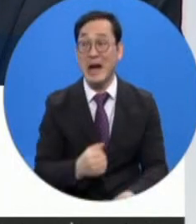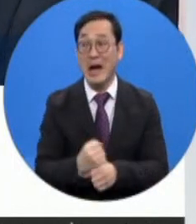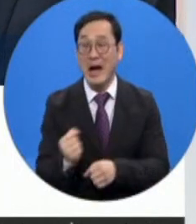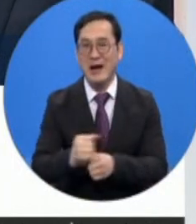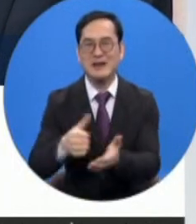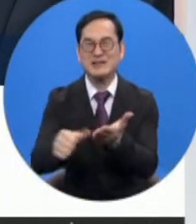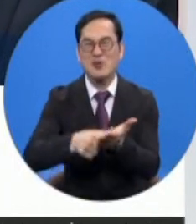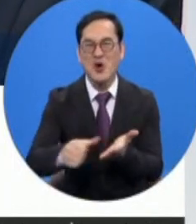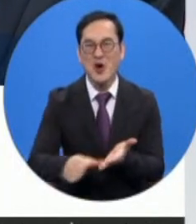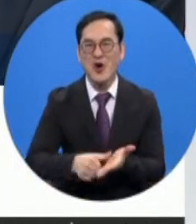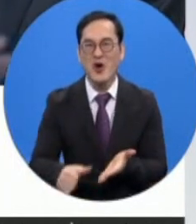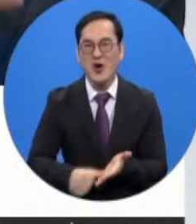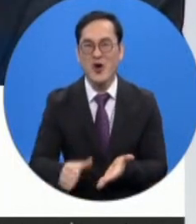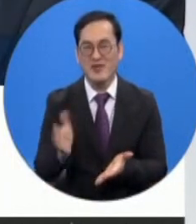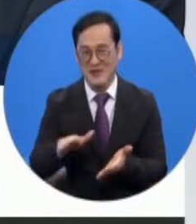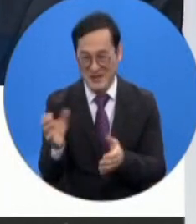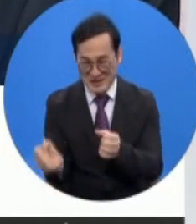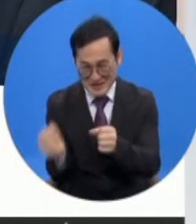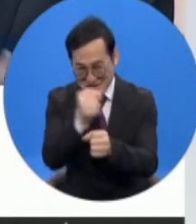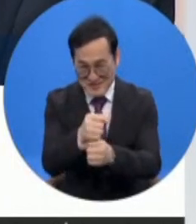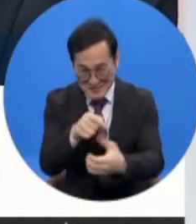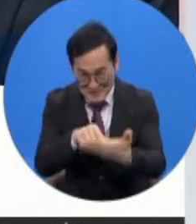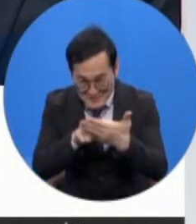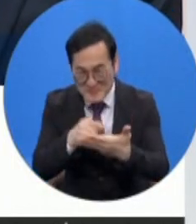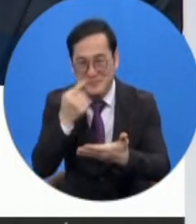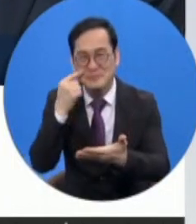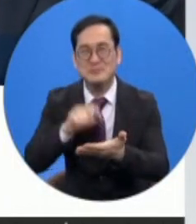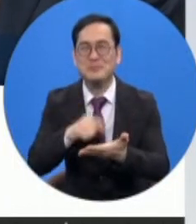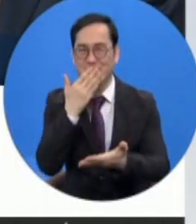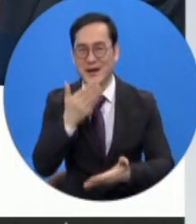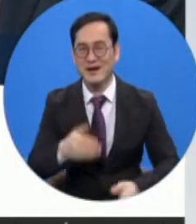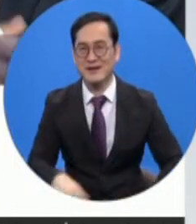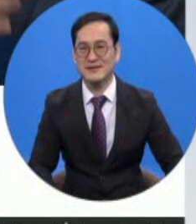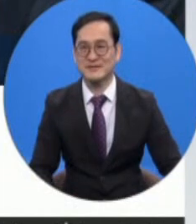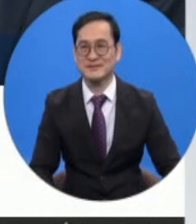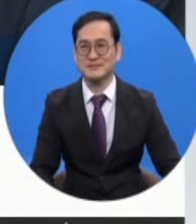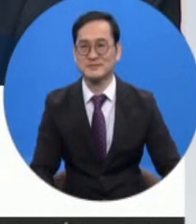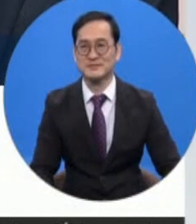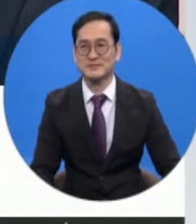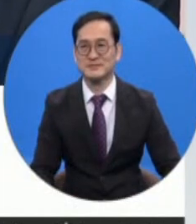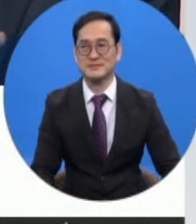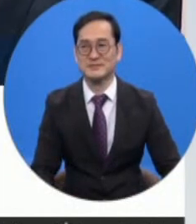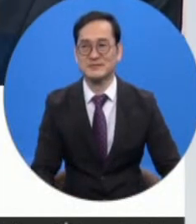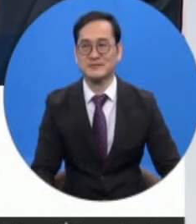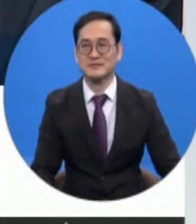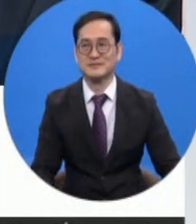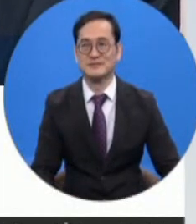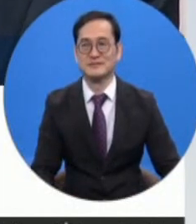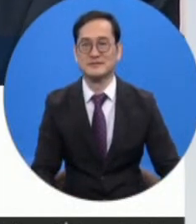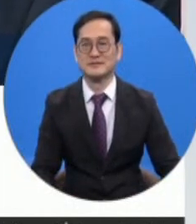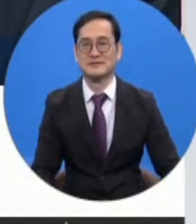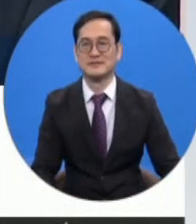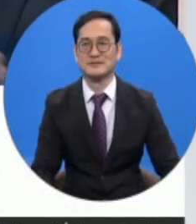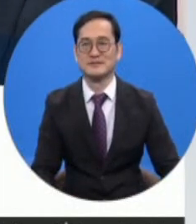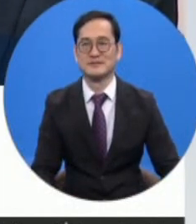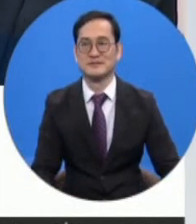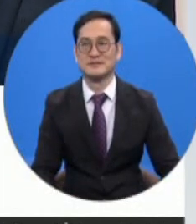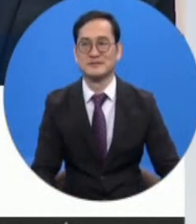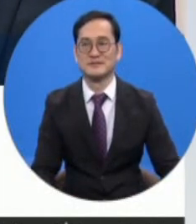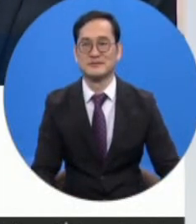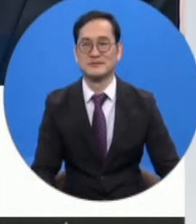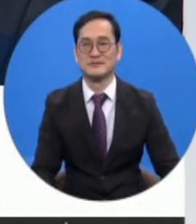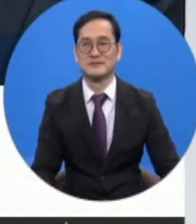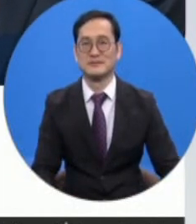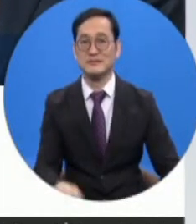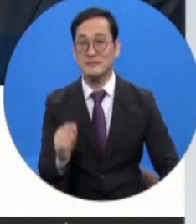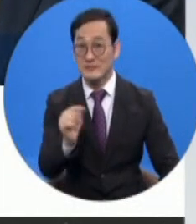해서 없어지지 않죠. 뭐 포렌식 하면 다 금방 나오는 것들이죠. 그러니까 이미 본인이 쓴 글에서 본인 행적도 나와 있습니다. 그런 만큼 만약